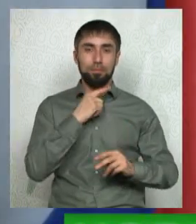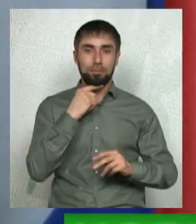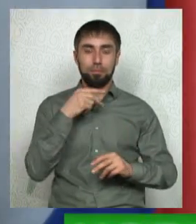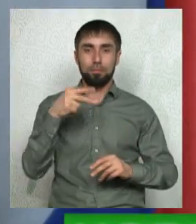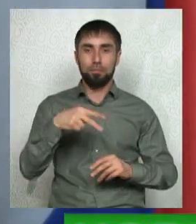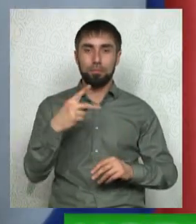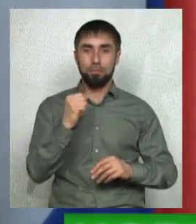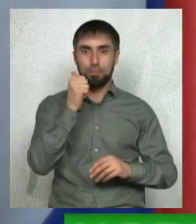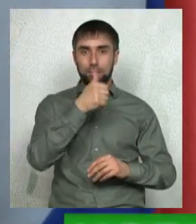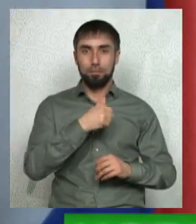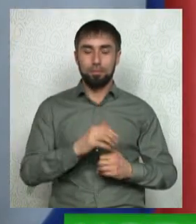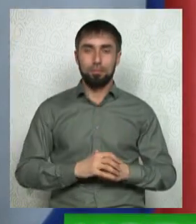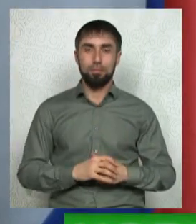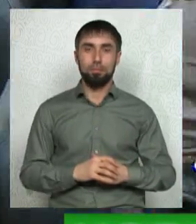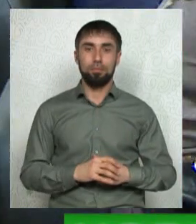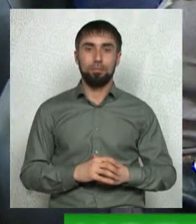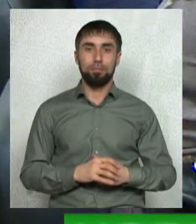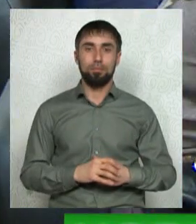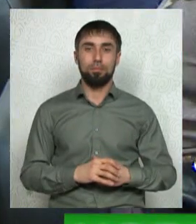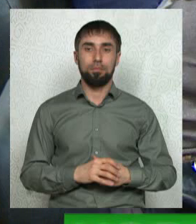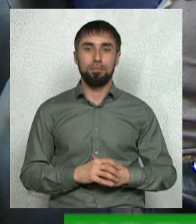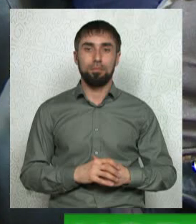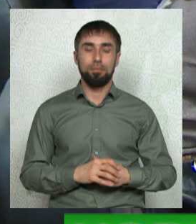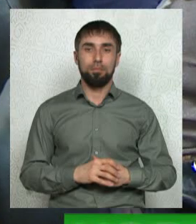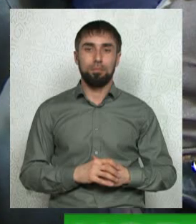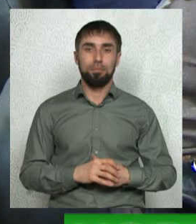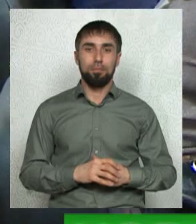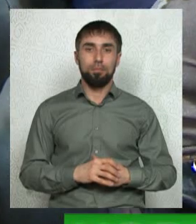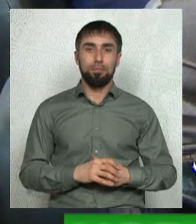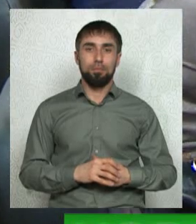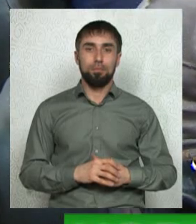2021 год. Тамара Хшагульгова, Асхаб Белакиев, Новости 24.